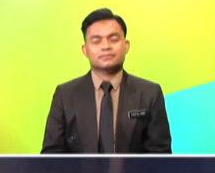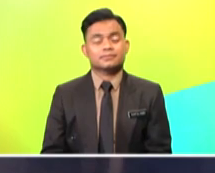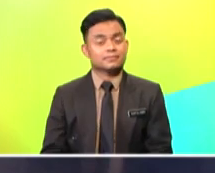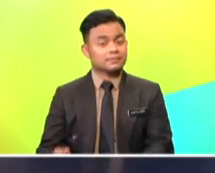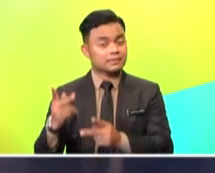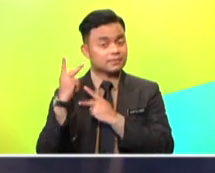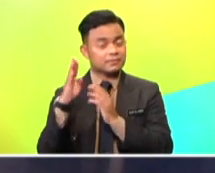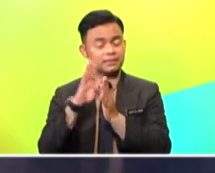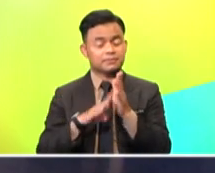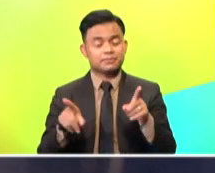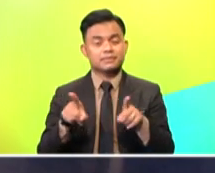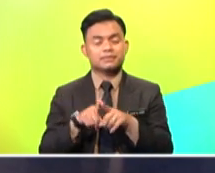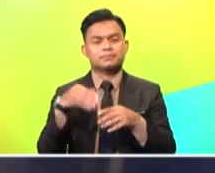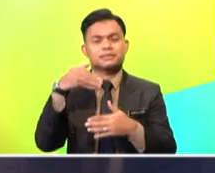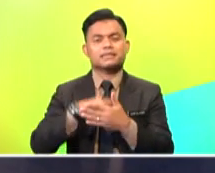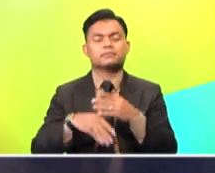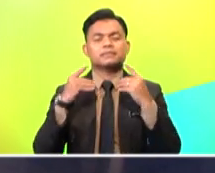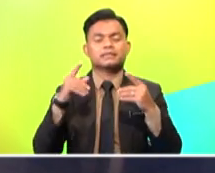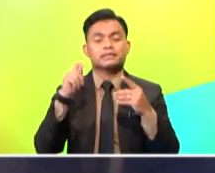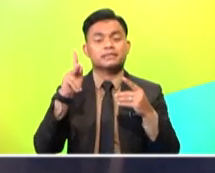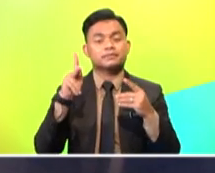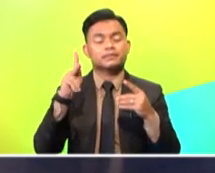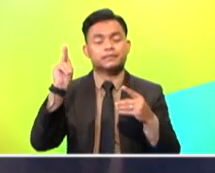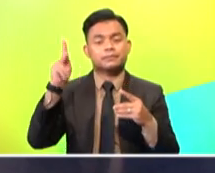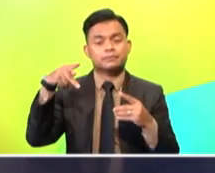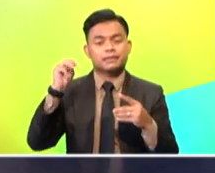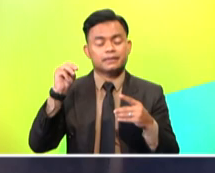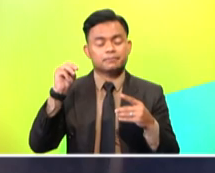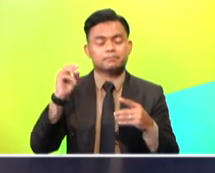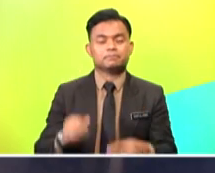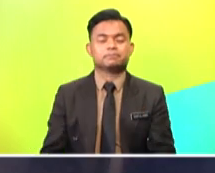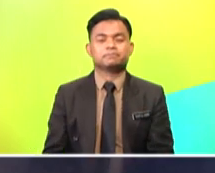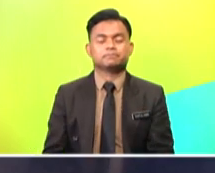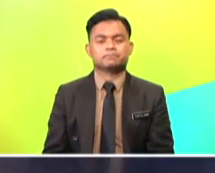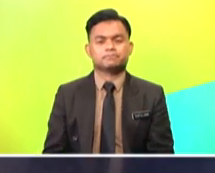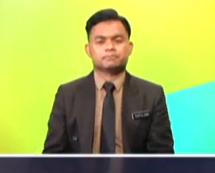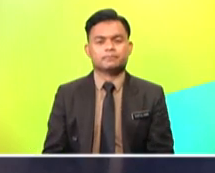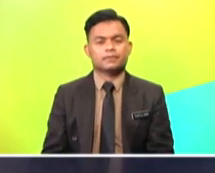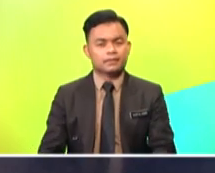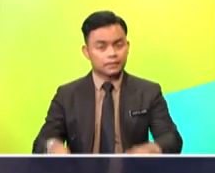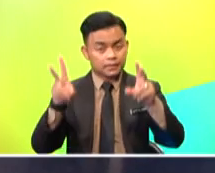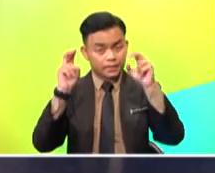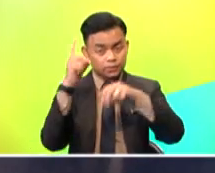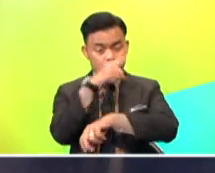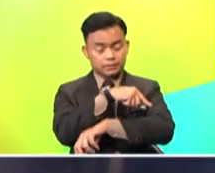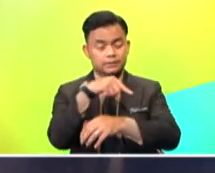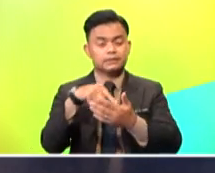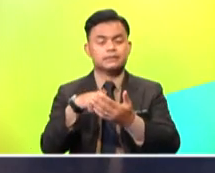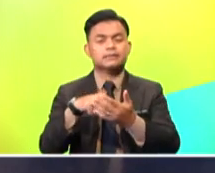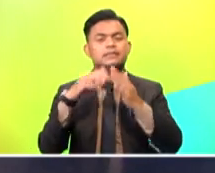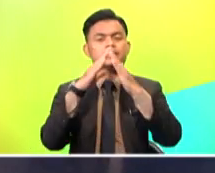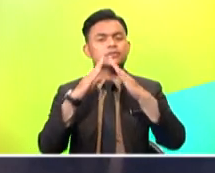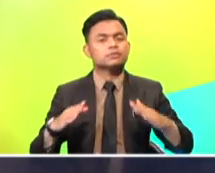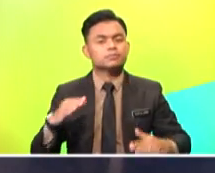Kembali bersama kami dalam Didik TV KPM untuk mata pelajaran prasekolah dengan tajuknya Rumah Impian